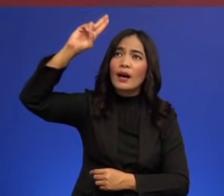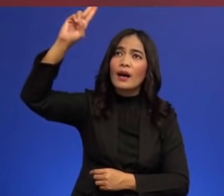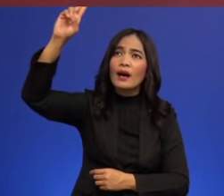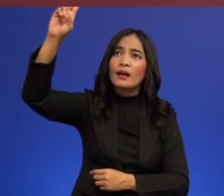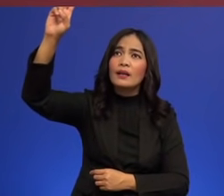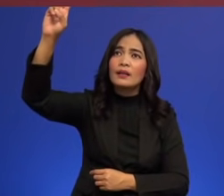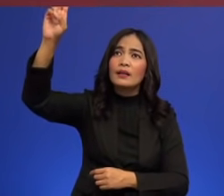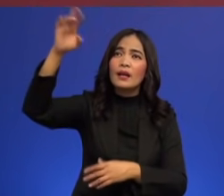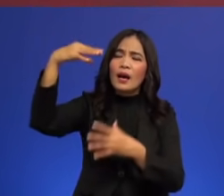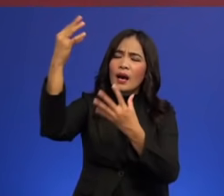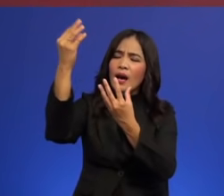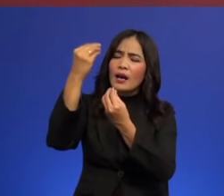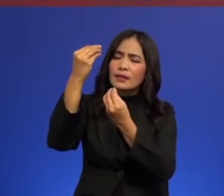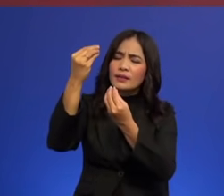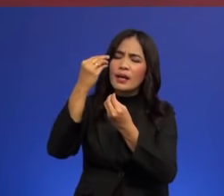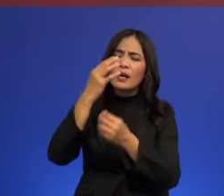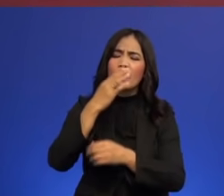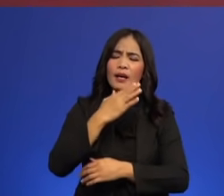Tuhan